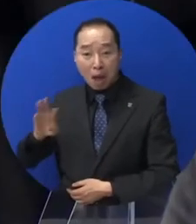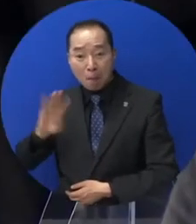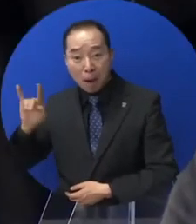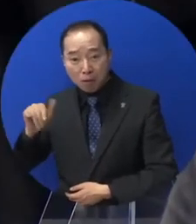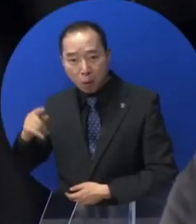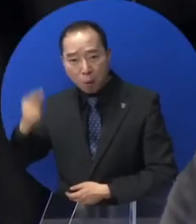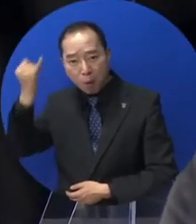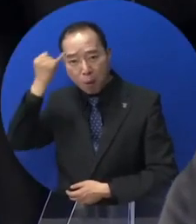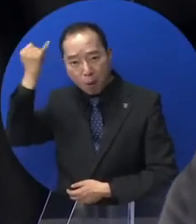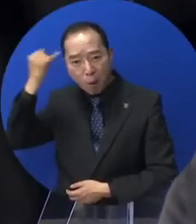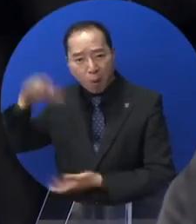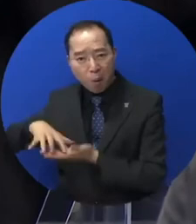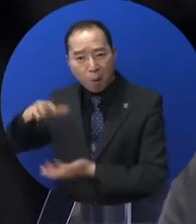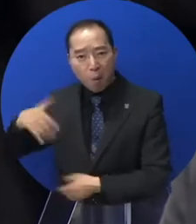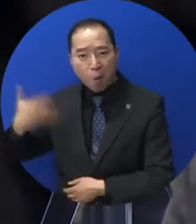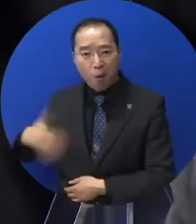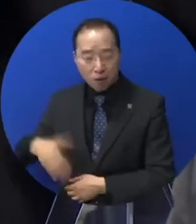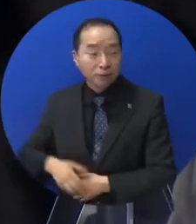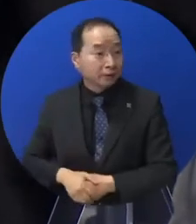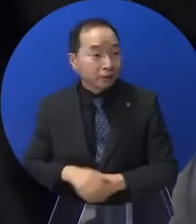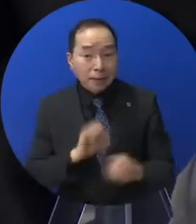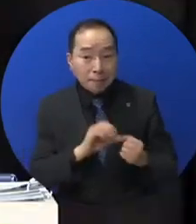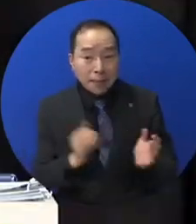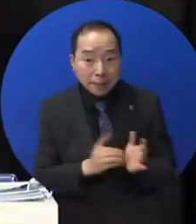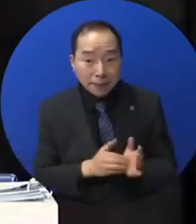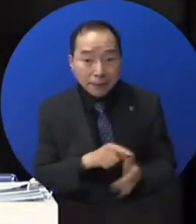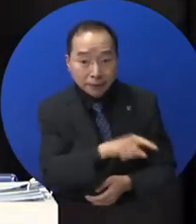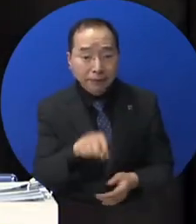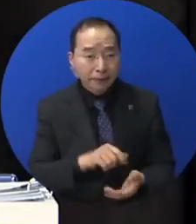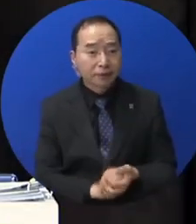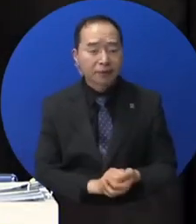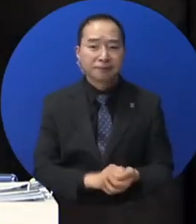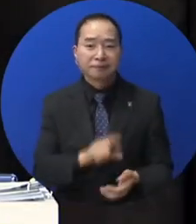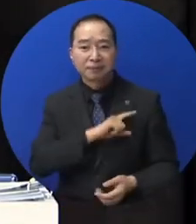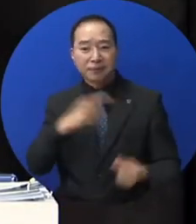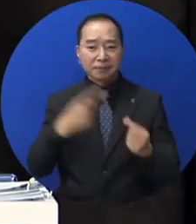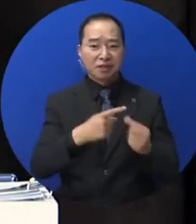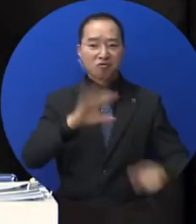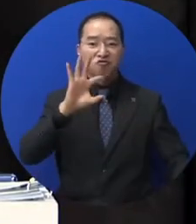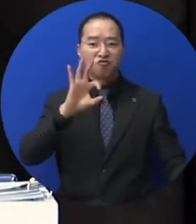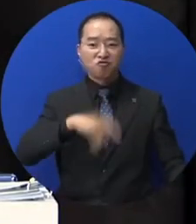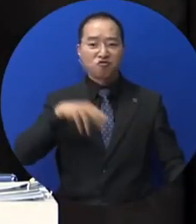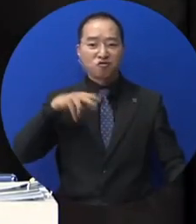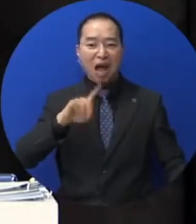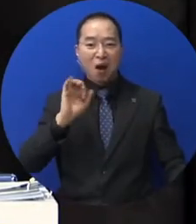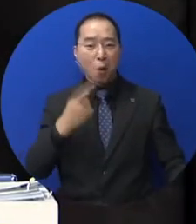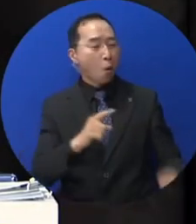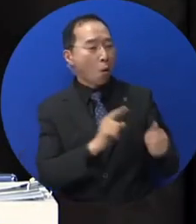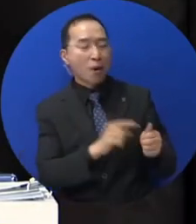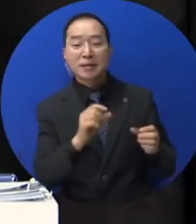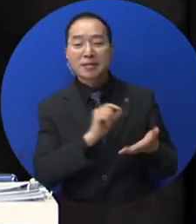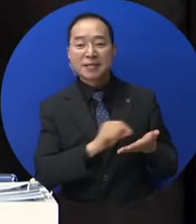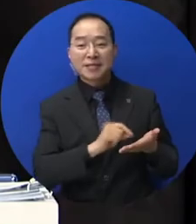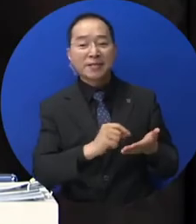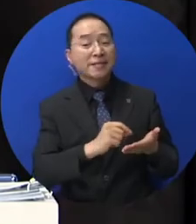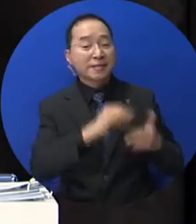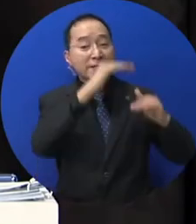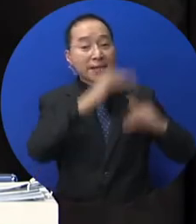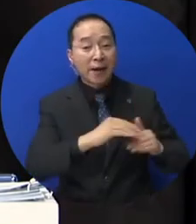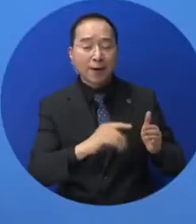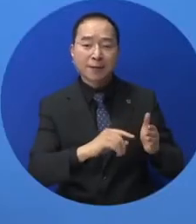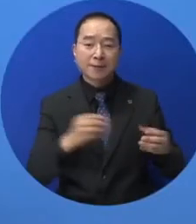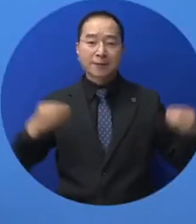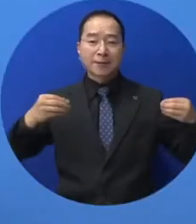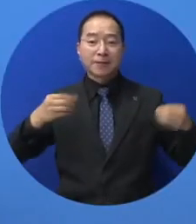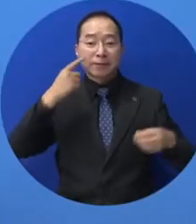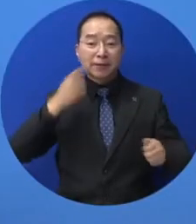다 적으셨나요? 예. 자 그러면 우상호 후보부터 작성하신 내용 좀